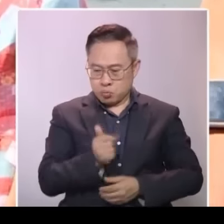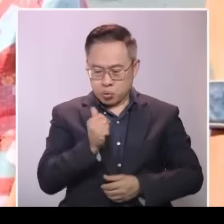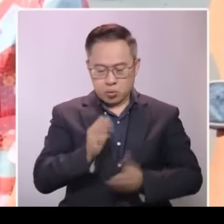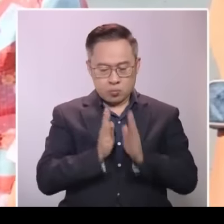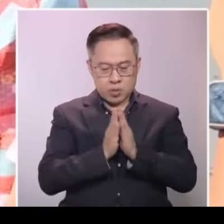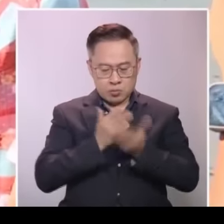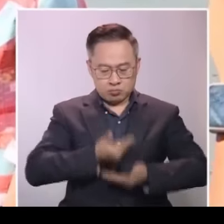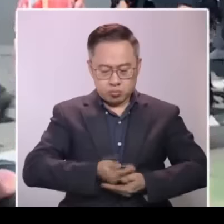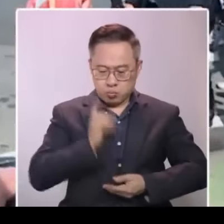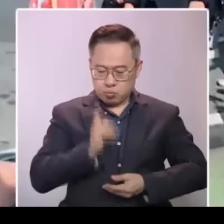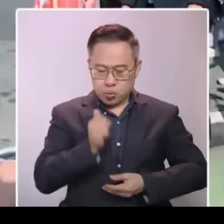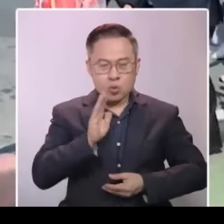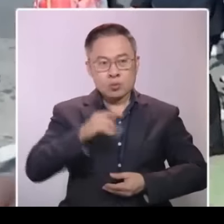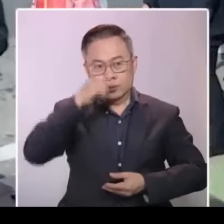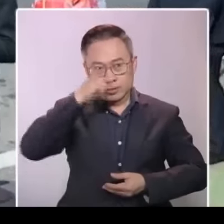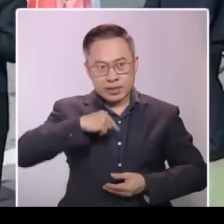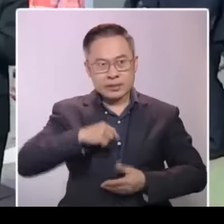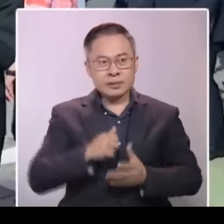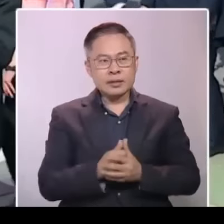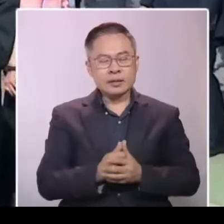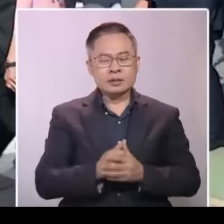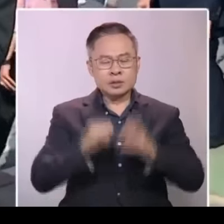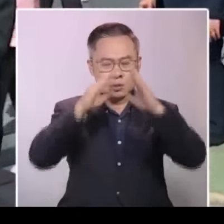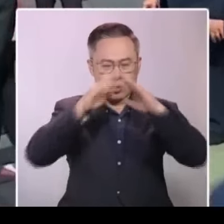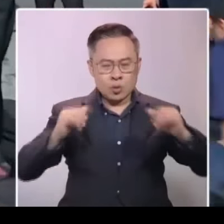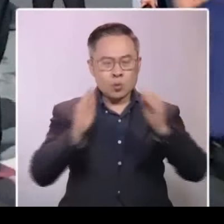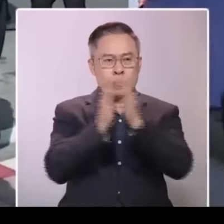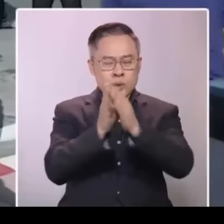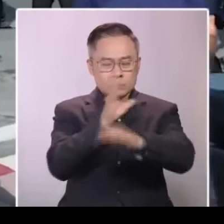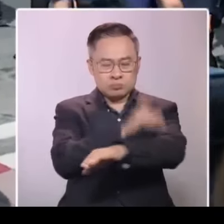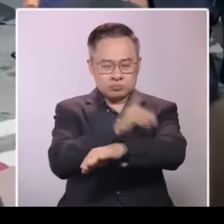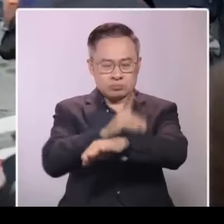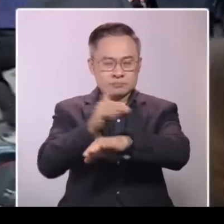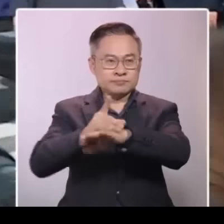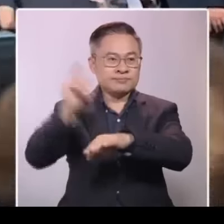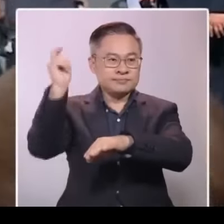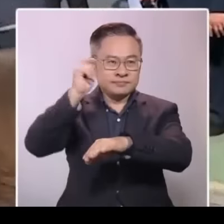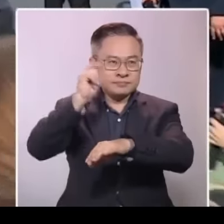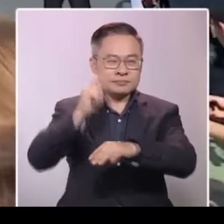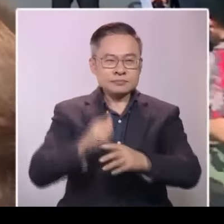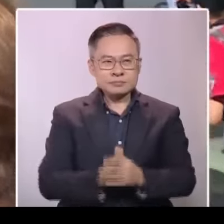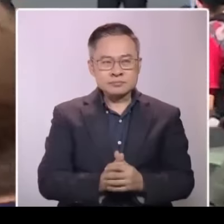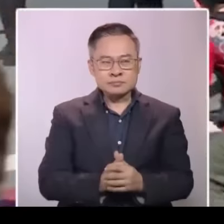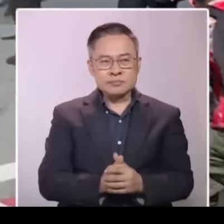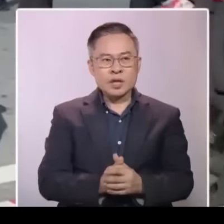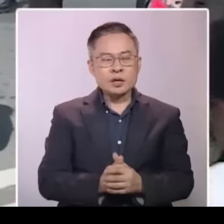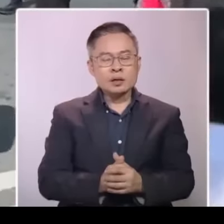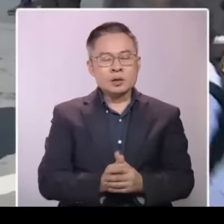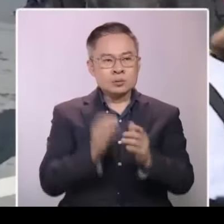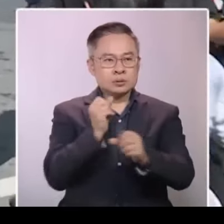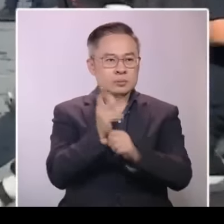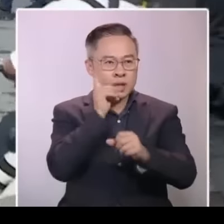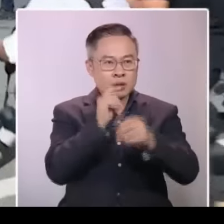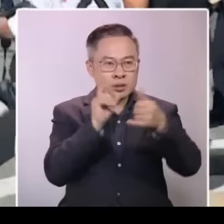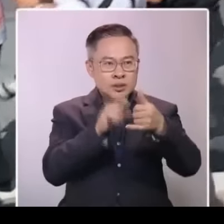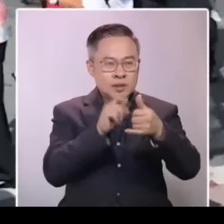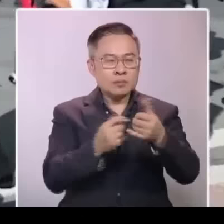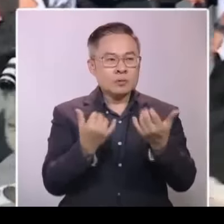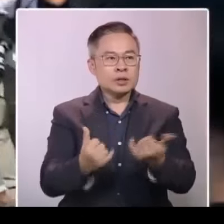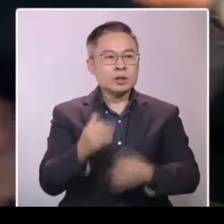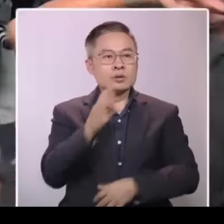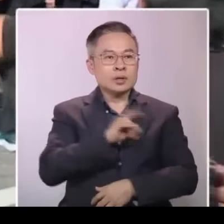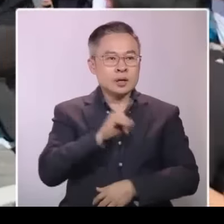ริมงคลค่ะโดยระหว่างที่เดินไปยังวัดพระแก้วผู้สื่อข่าวได้สอบถามค่ะว่ารู้สึกอย่างไรที่อยู่ท่ามกล